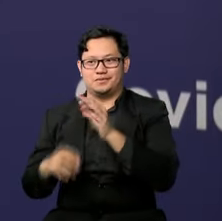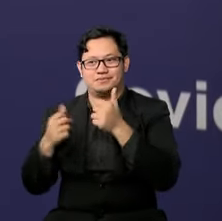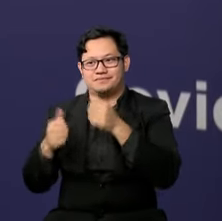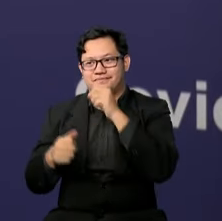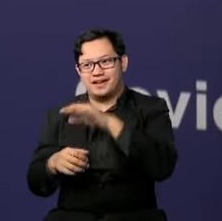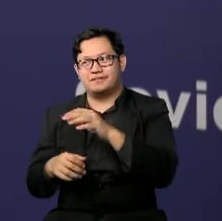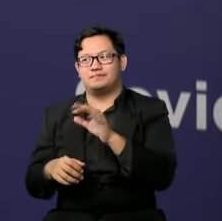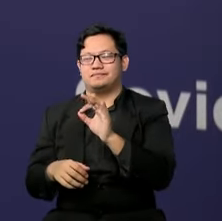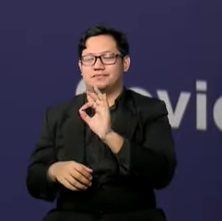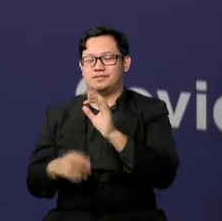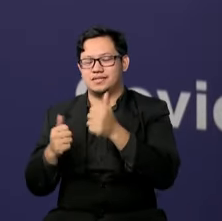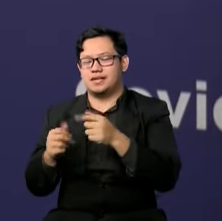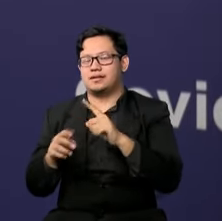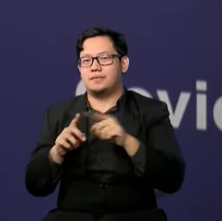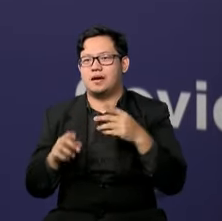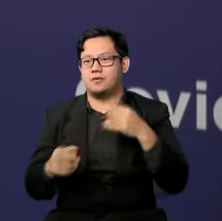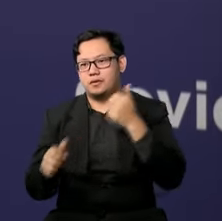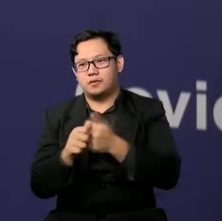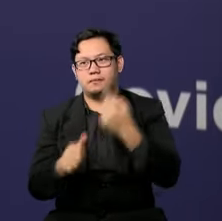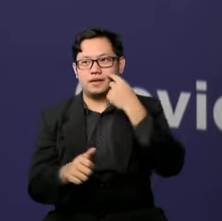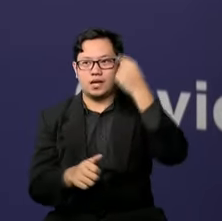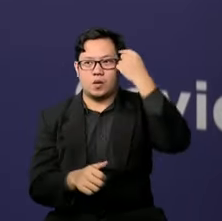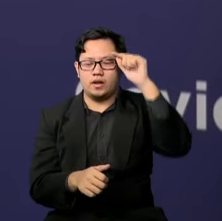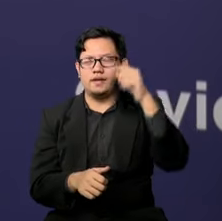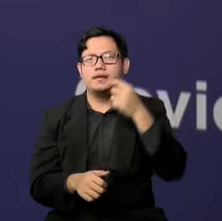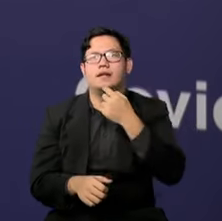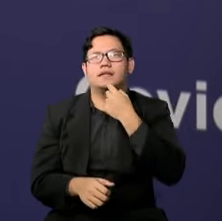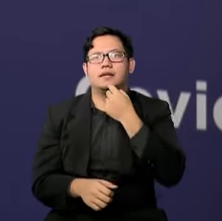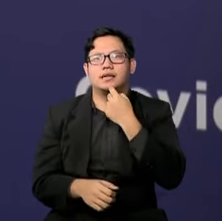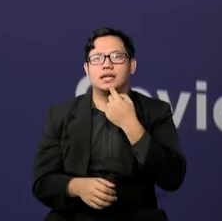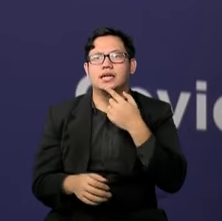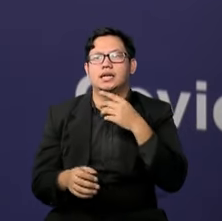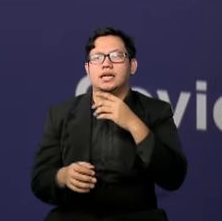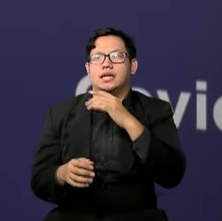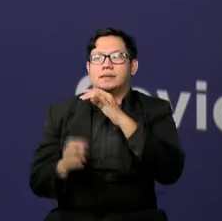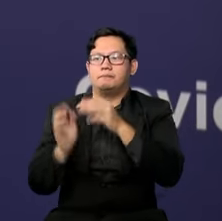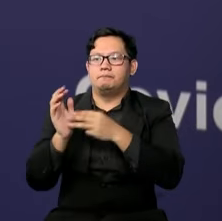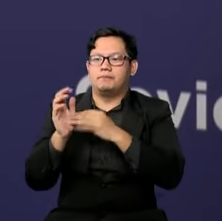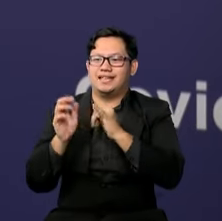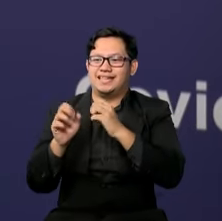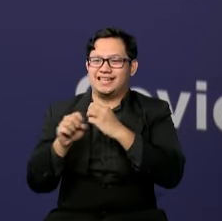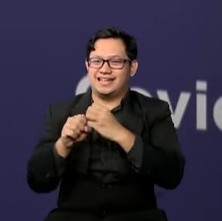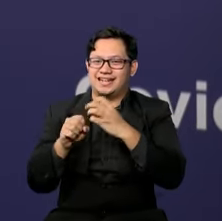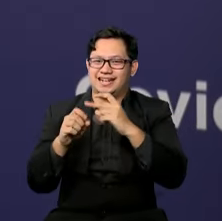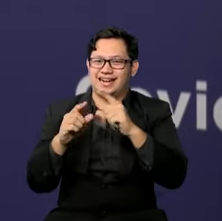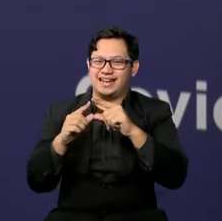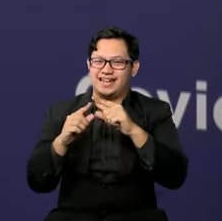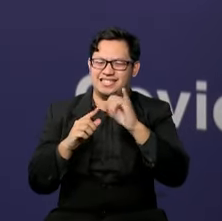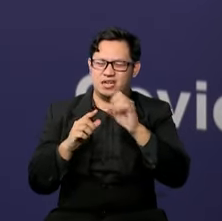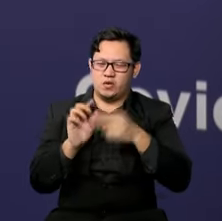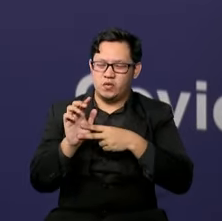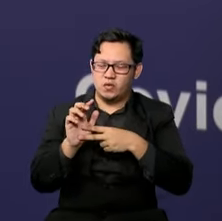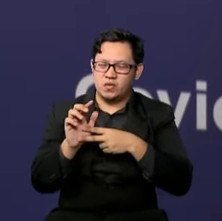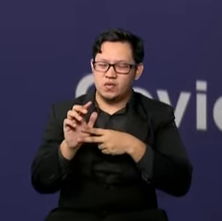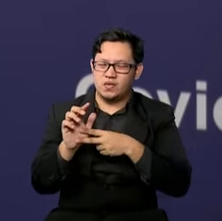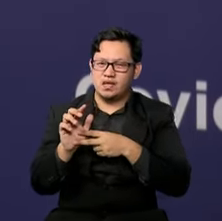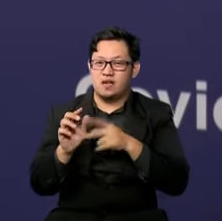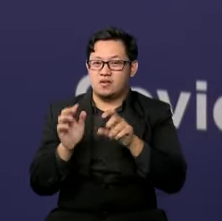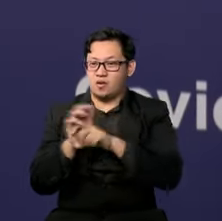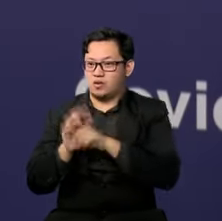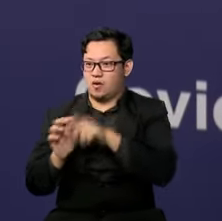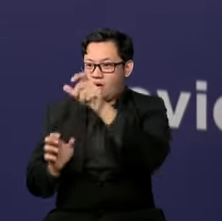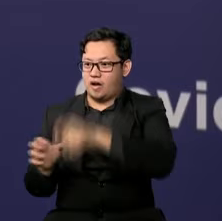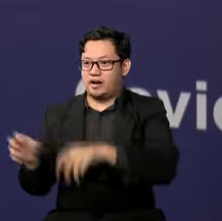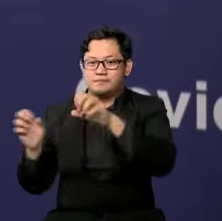apa ya mata kuliah yang pernah saya ikuti gitu ya terkait dengan migration orang-orang yang tinggal di sebuah wilayah itu prone to save